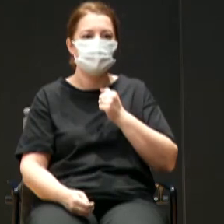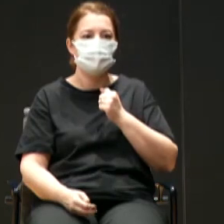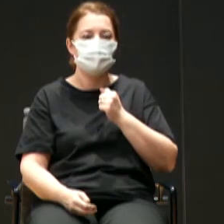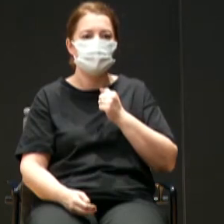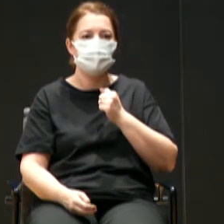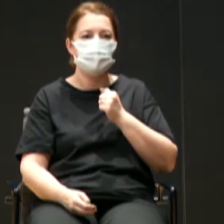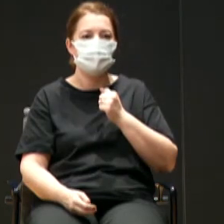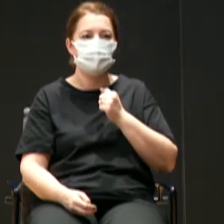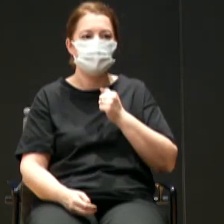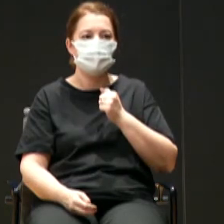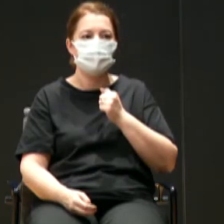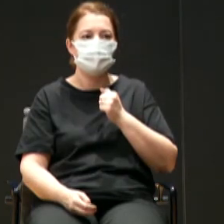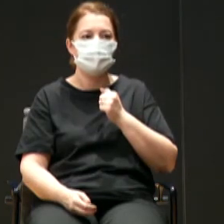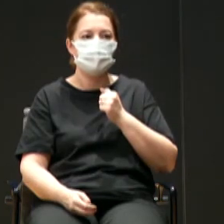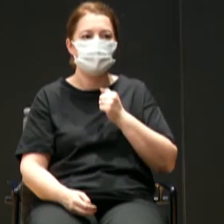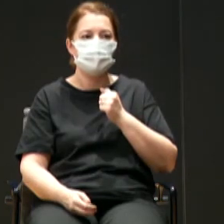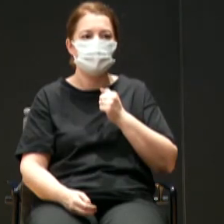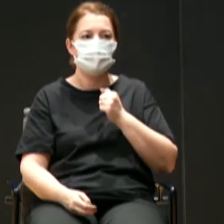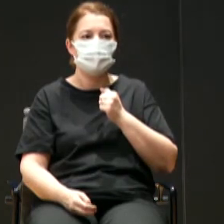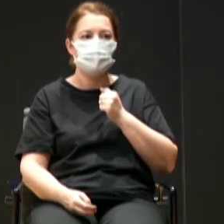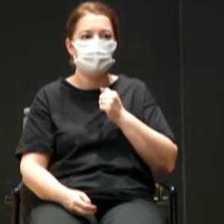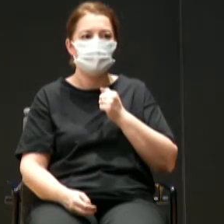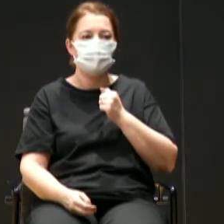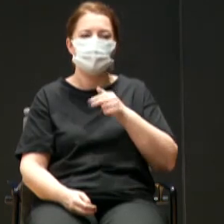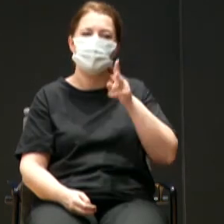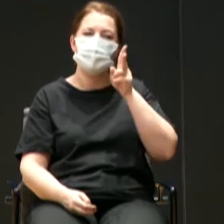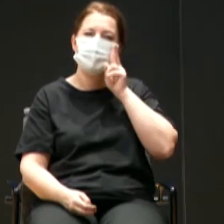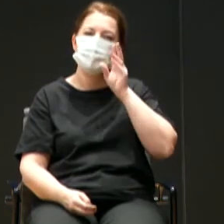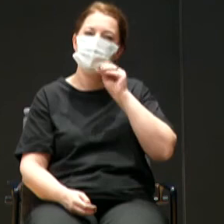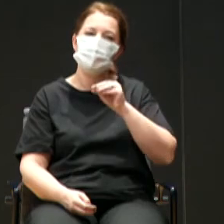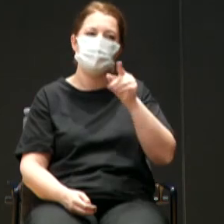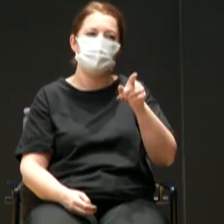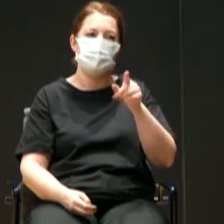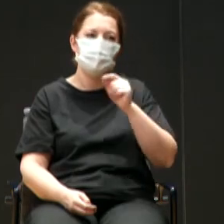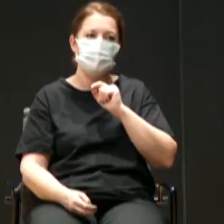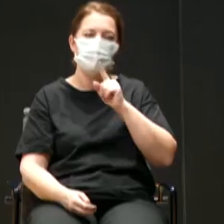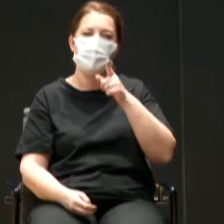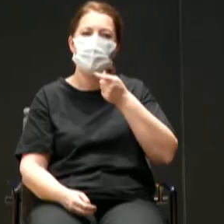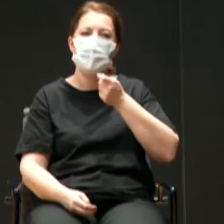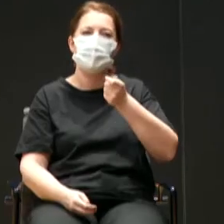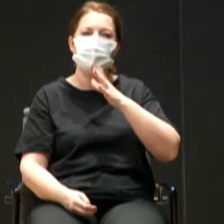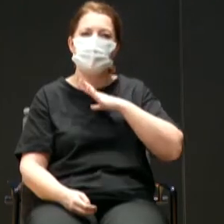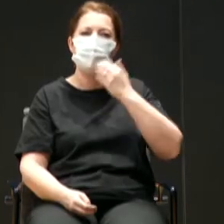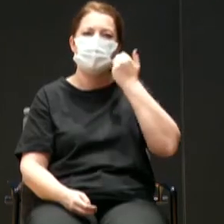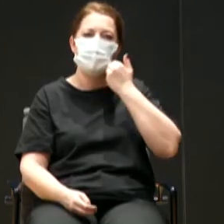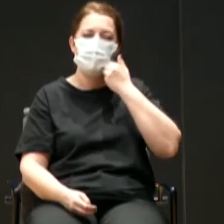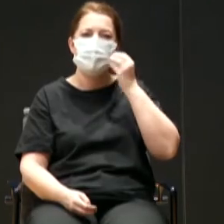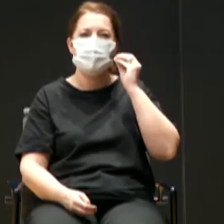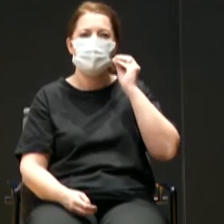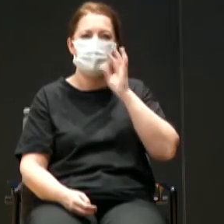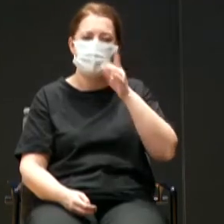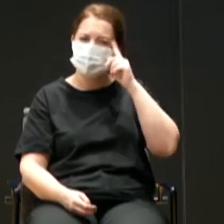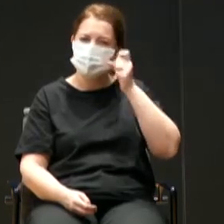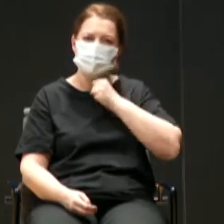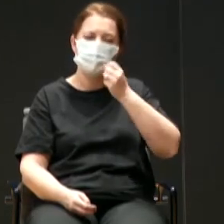Bayan olarak cevap hakkı doğurmamak şartıyla son kez size söz veriyorum. O eğitimci var ya yalan atın ve yalan ısrarcı olun.